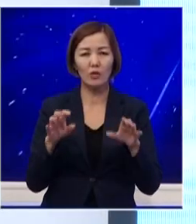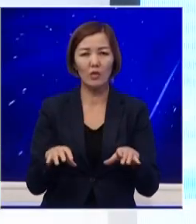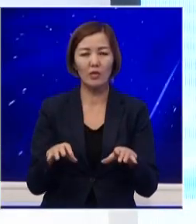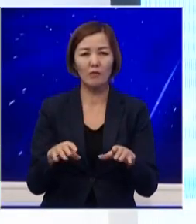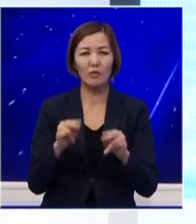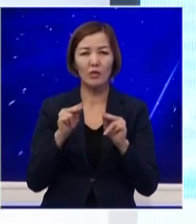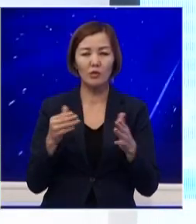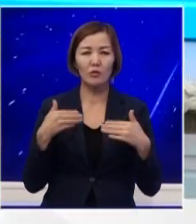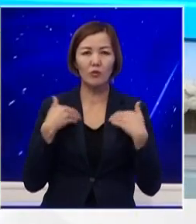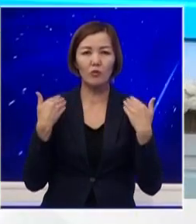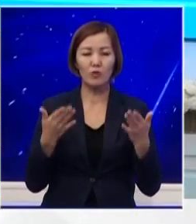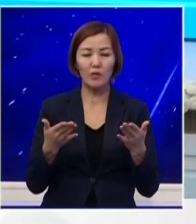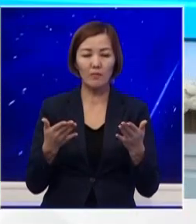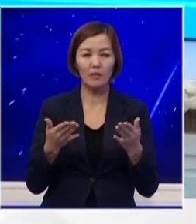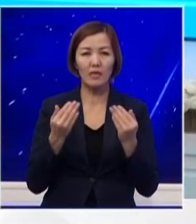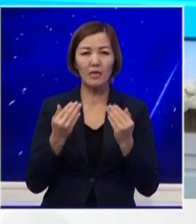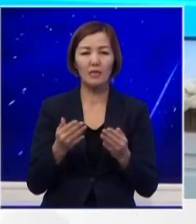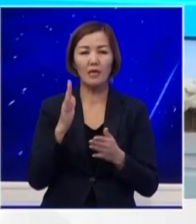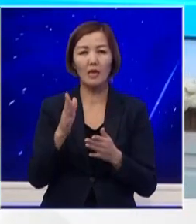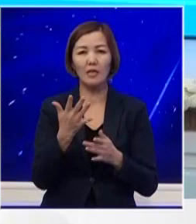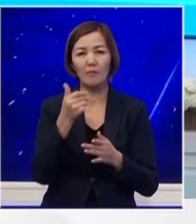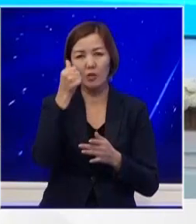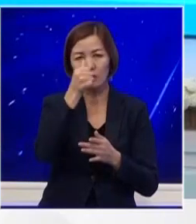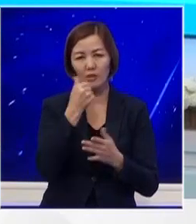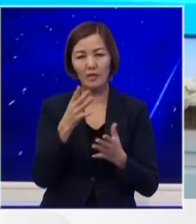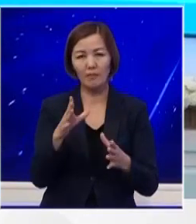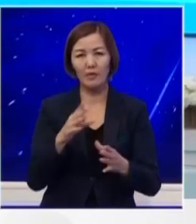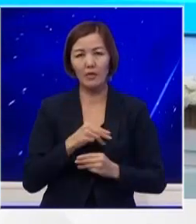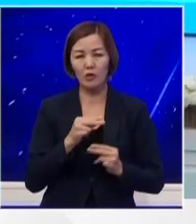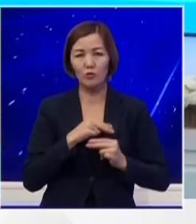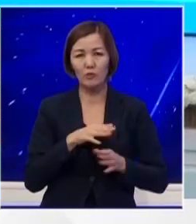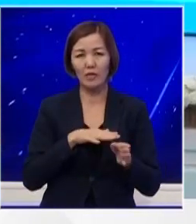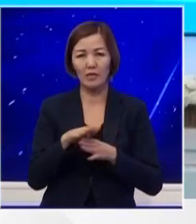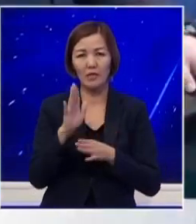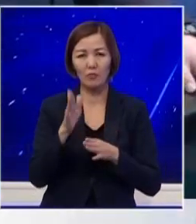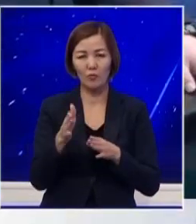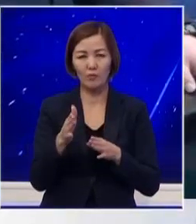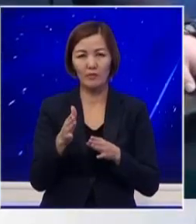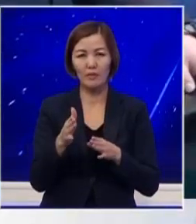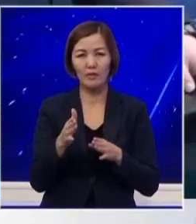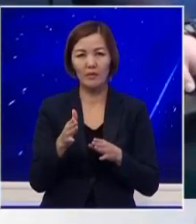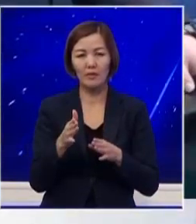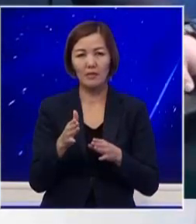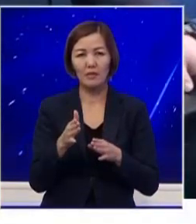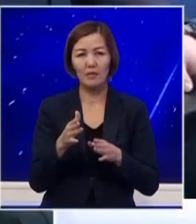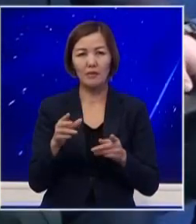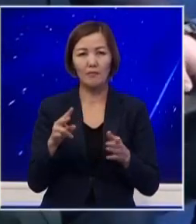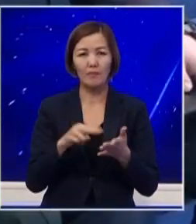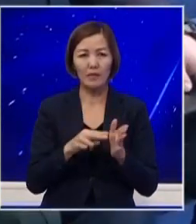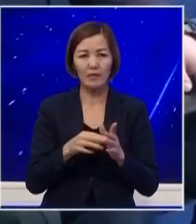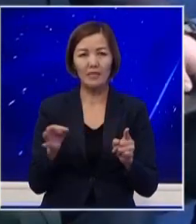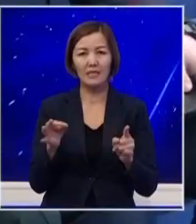шын жүректен құттықтаймын. Енді алдағы 5 жылда өздеріңізбен бірлесіп осы жұмыстарды атқарып алға қойған